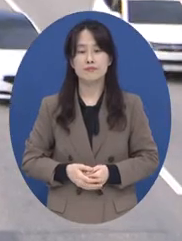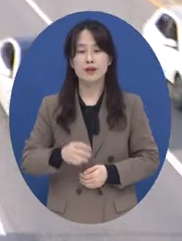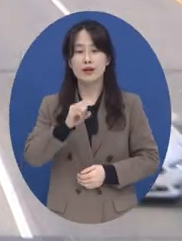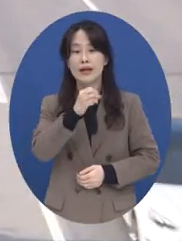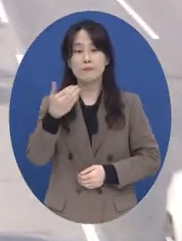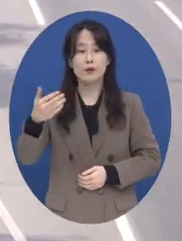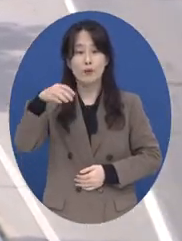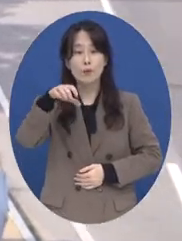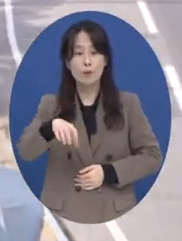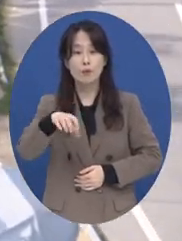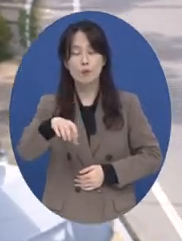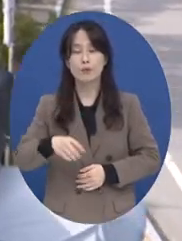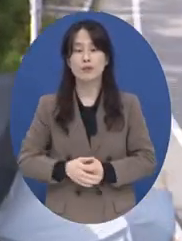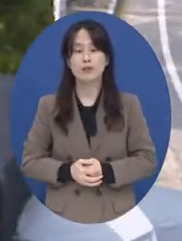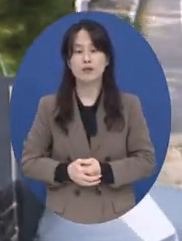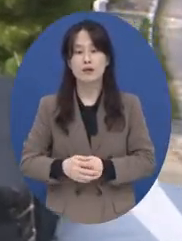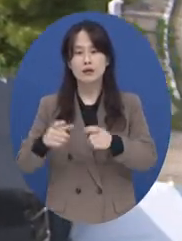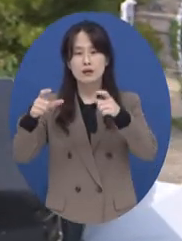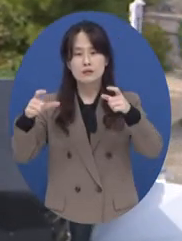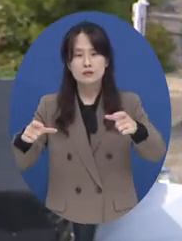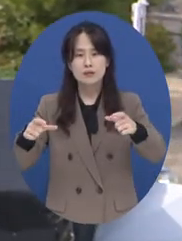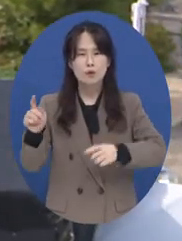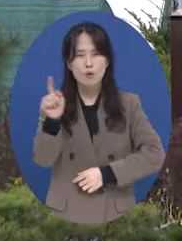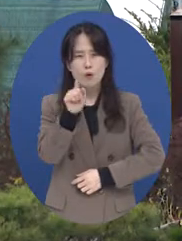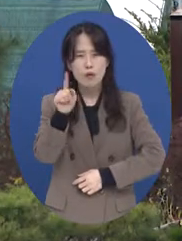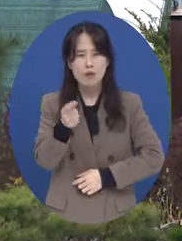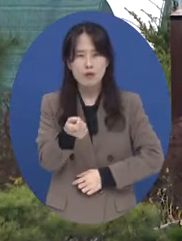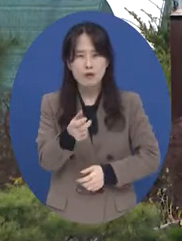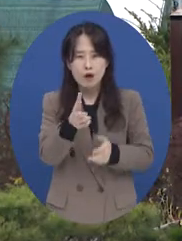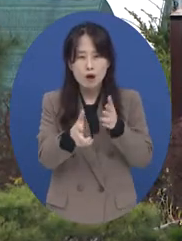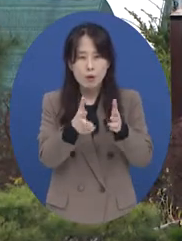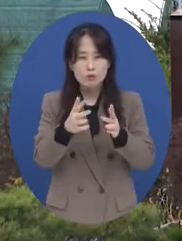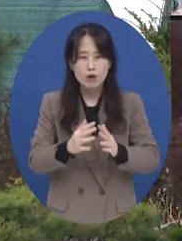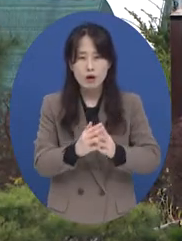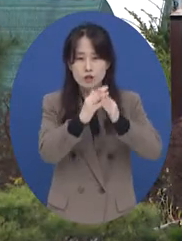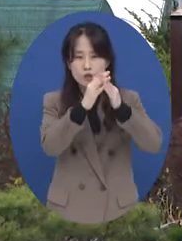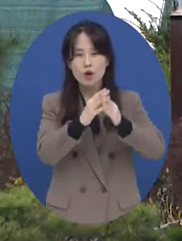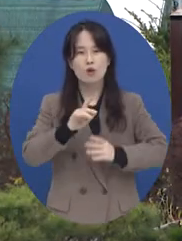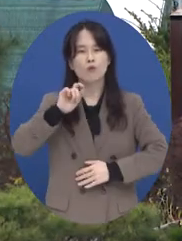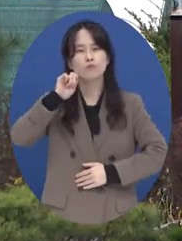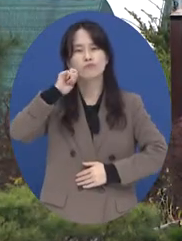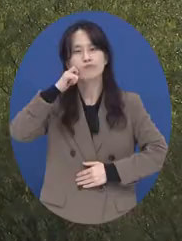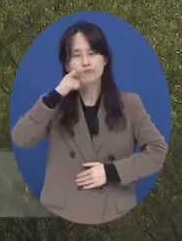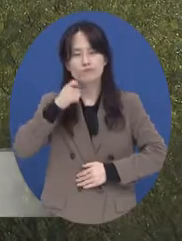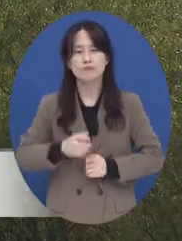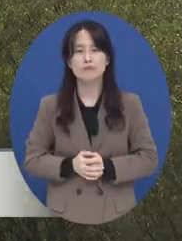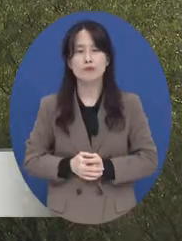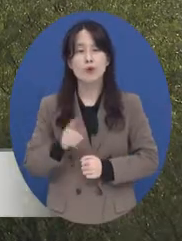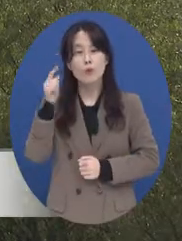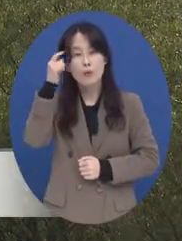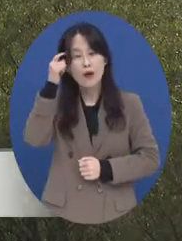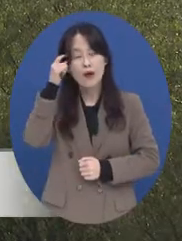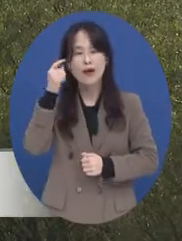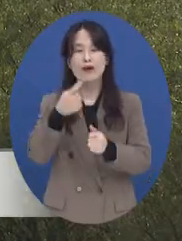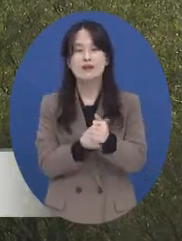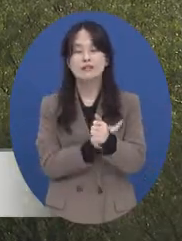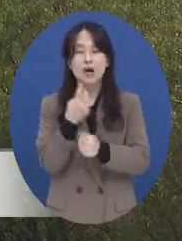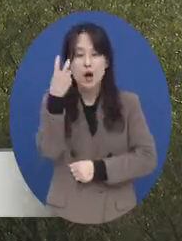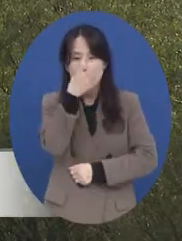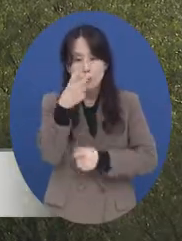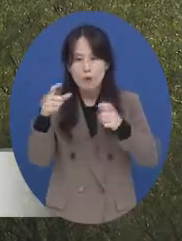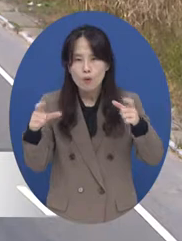경기도 양평군. 지역 어디에도 작은 공장 하나 짓기조차 쉽지 않습니다.